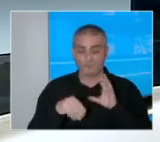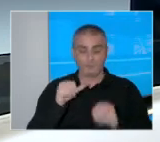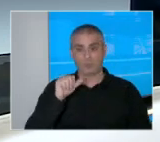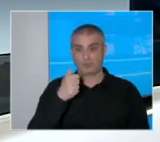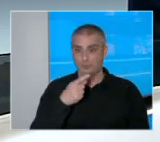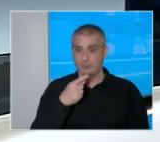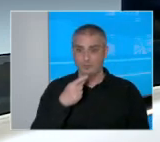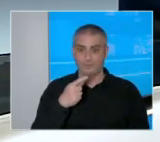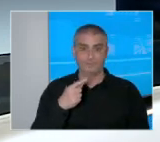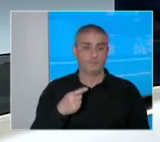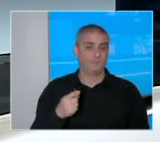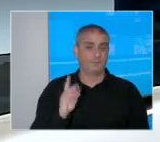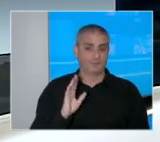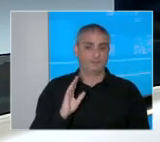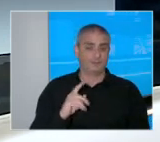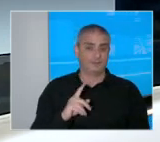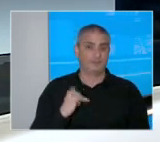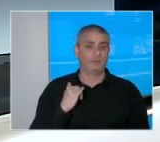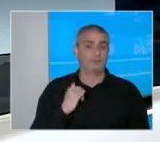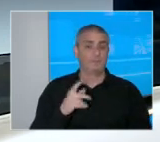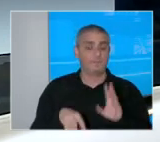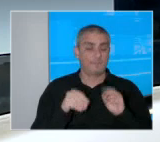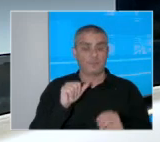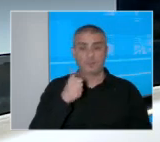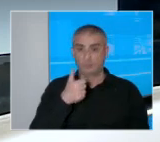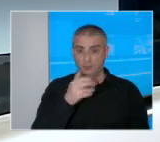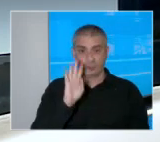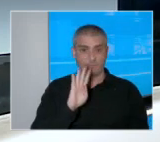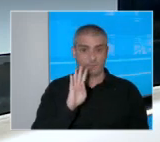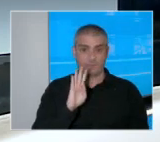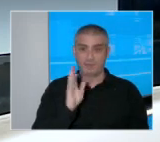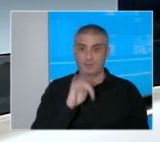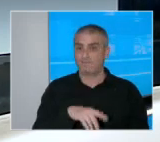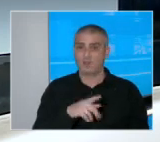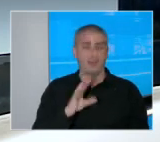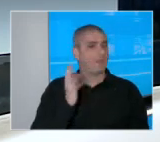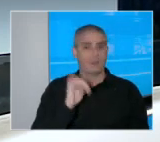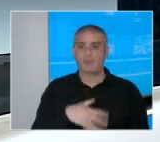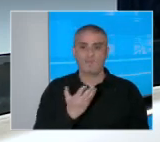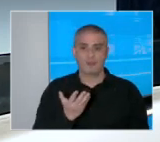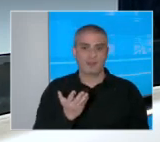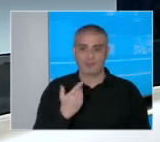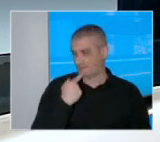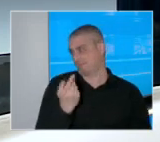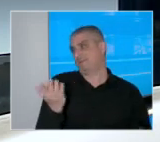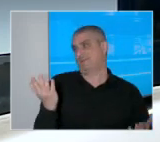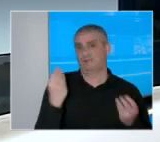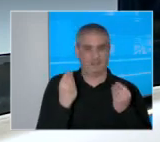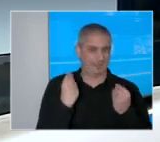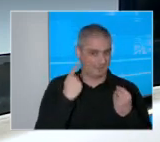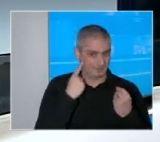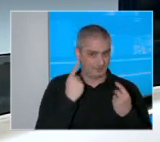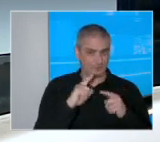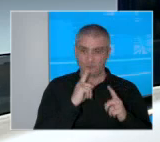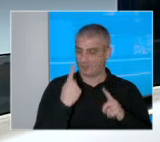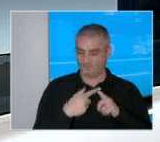הראשונות שנתניהו נפל... אבל אתה אומר. לא, כן, נכון. בבחירות הראשונות שנתניהו נפל, מדוע הוא נפל? אתה רואה? אמרתי לך. שמע,